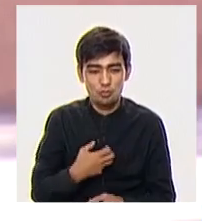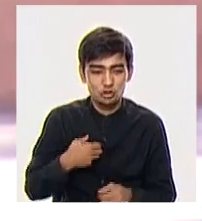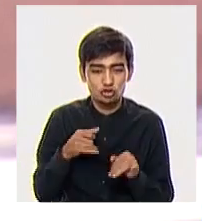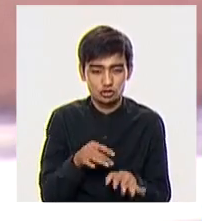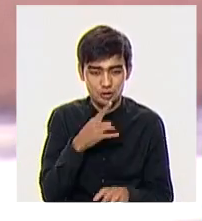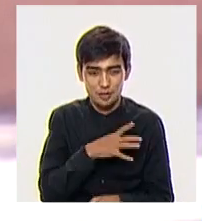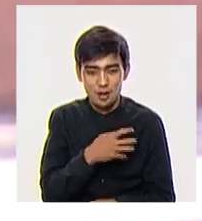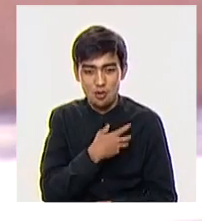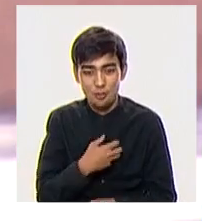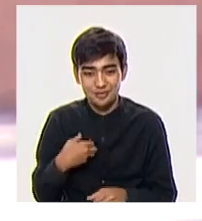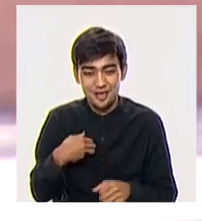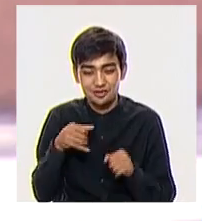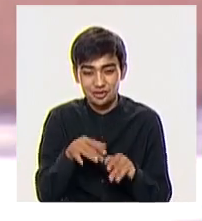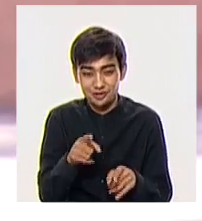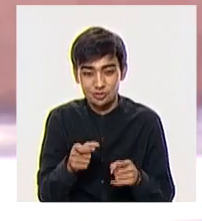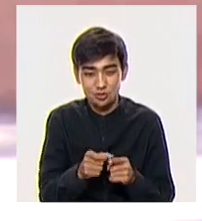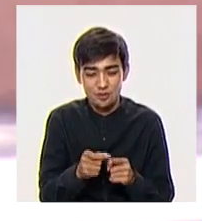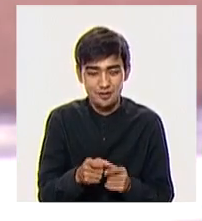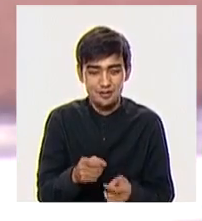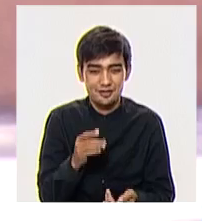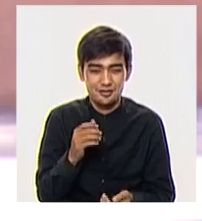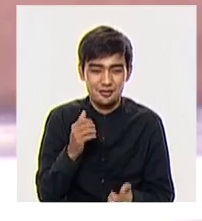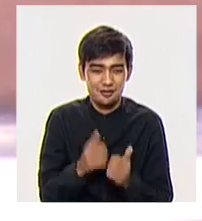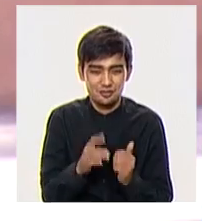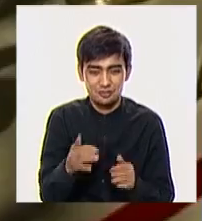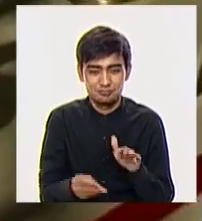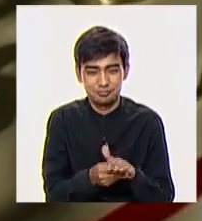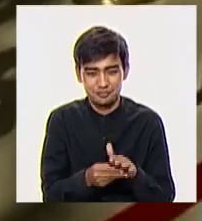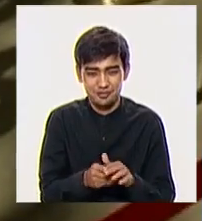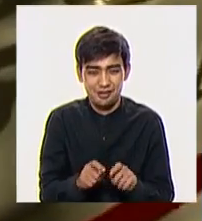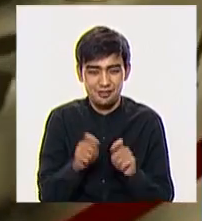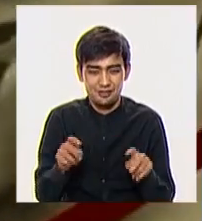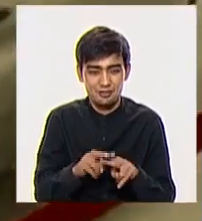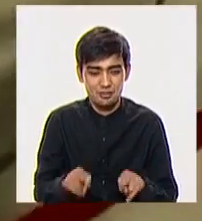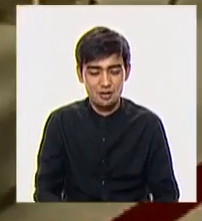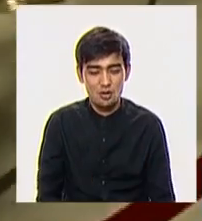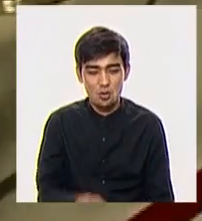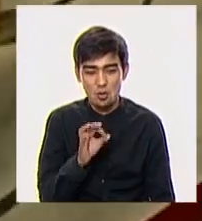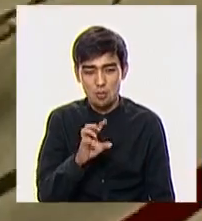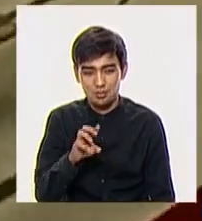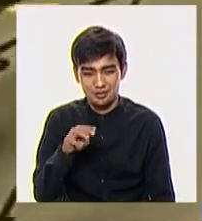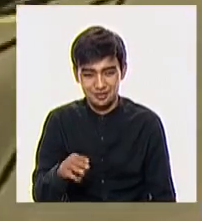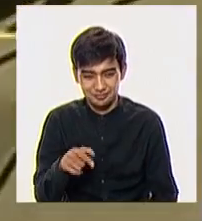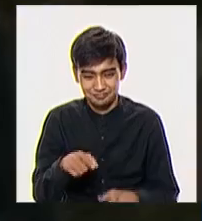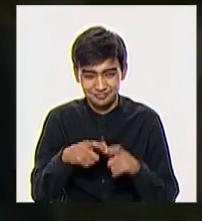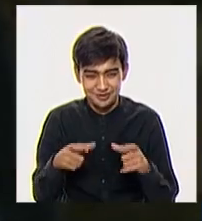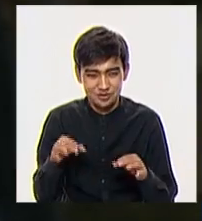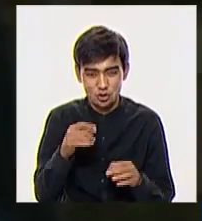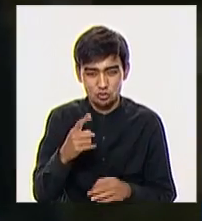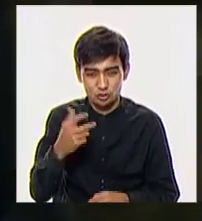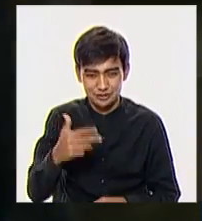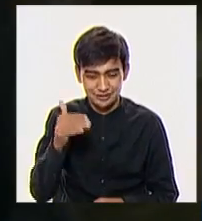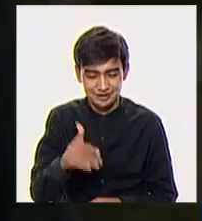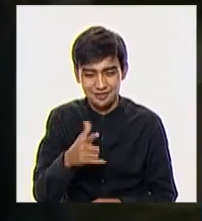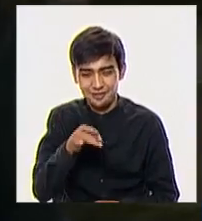комиссия шешет деген сөз әрқашан коррупцияға ашық деген сөз. Биылда ОБТ-ны тапсыратын 130 мың түлекке деп бөлінетін